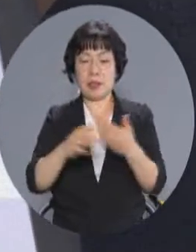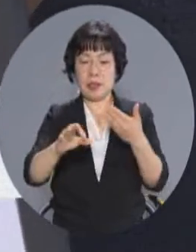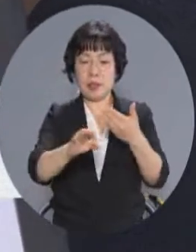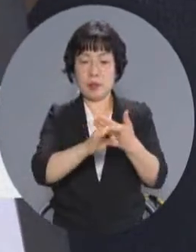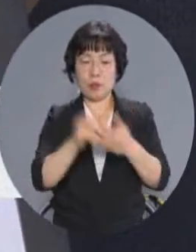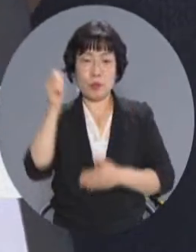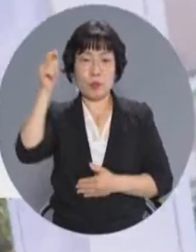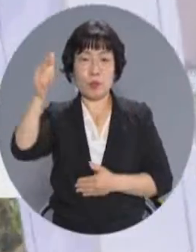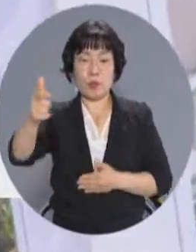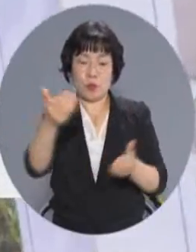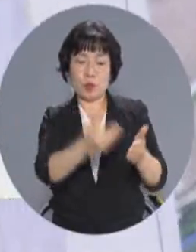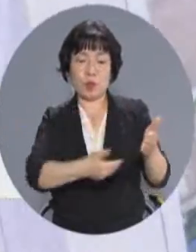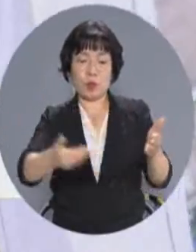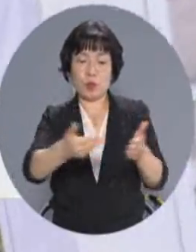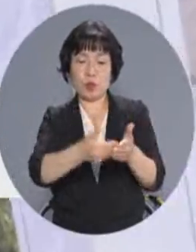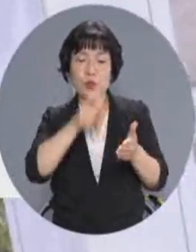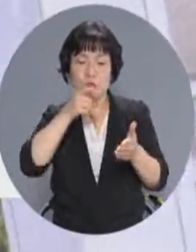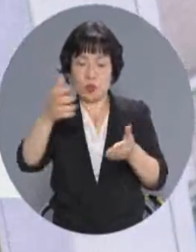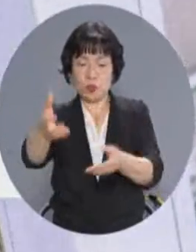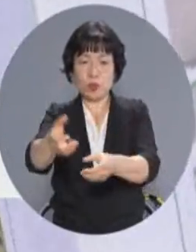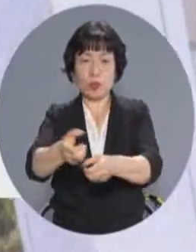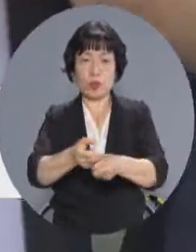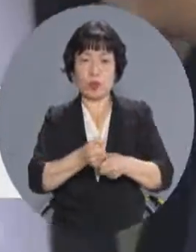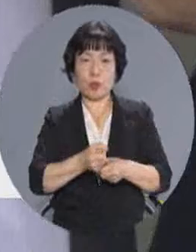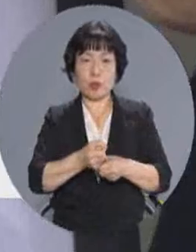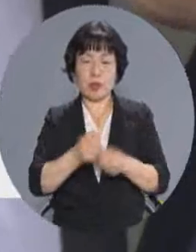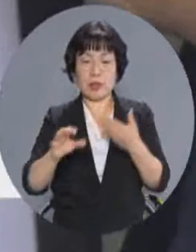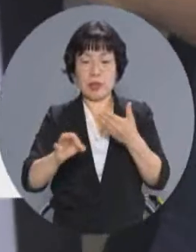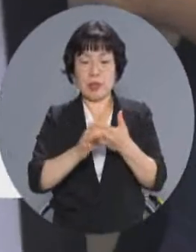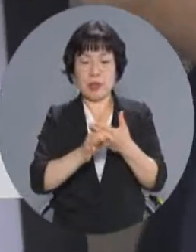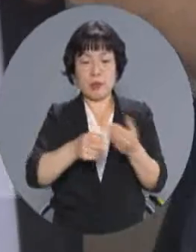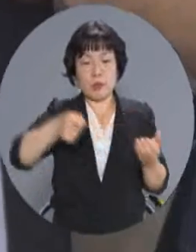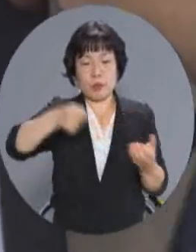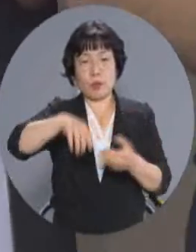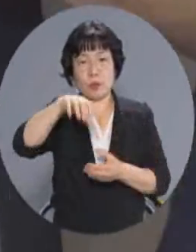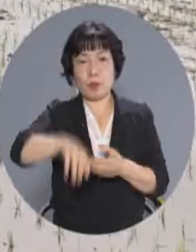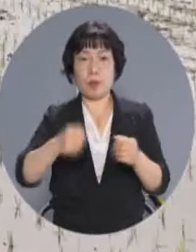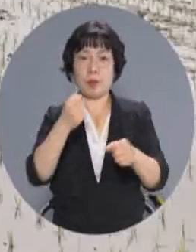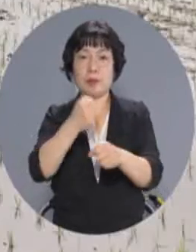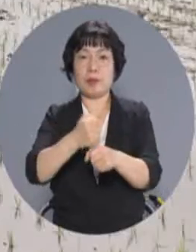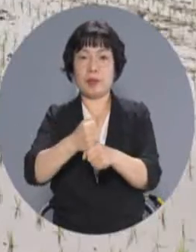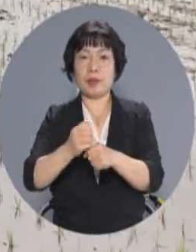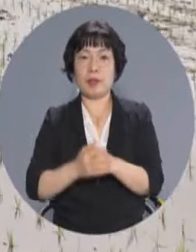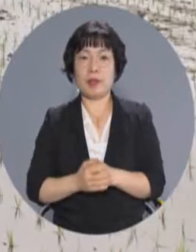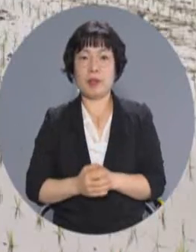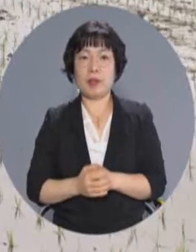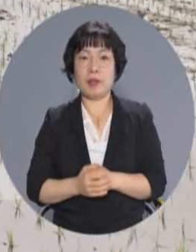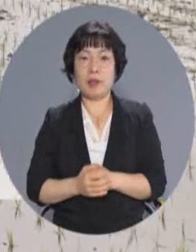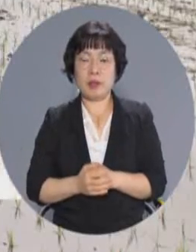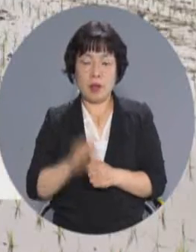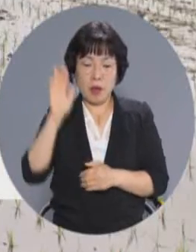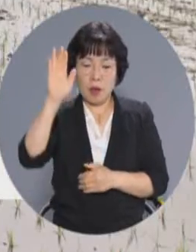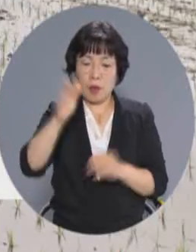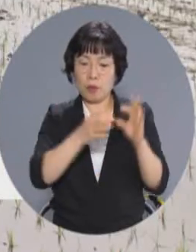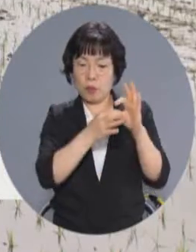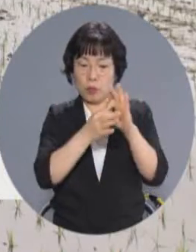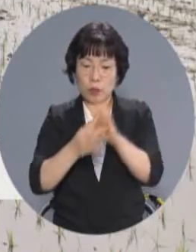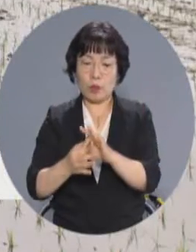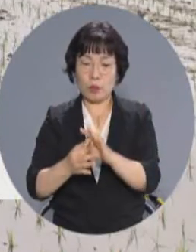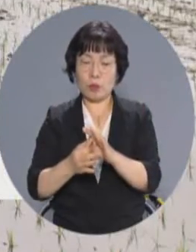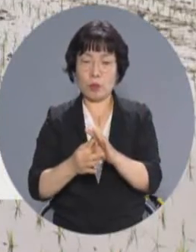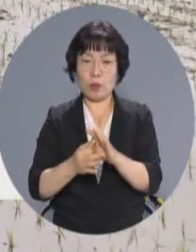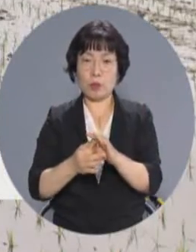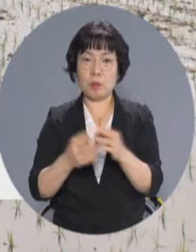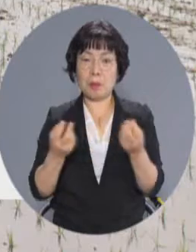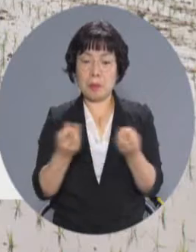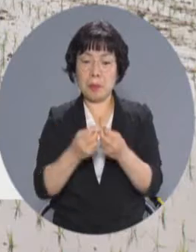방편으로 멀리 떨어진 저수지에서 물을 끌어오는 간이 양수장을 설치한 겁니다. 항구 대책을 하게 되면 작은 비용이 안 들어갑니다.